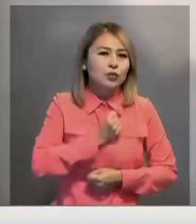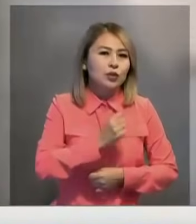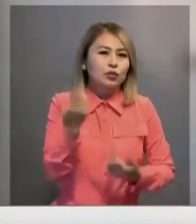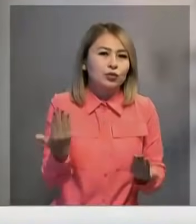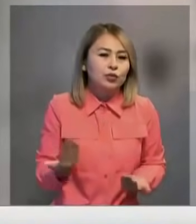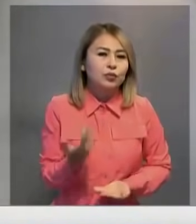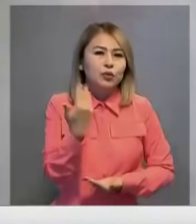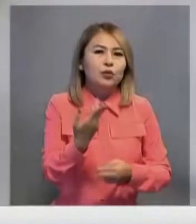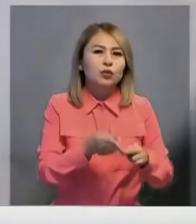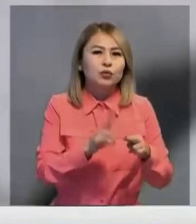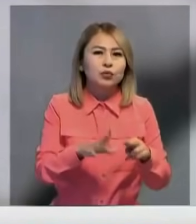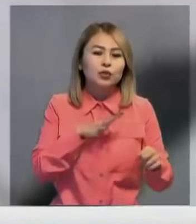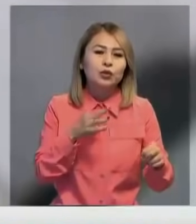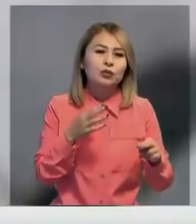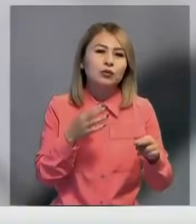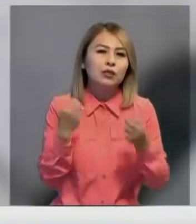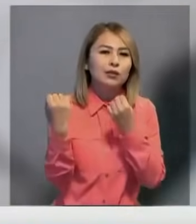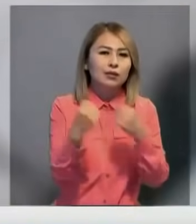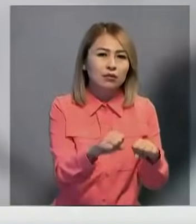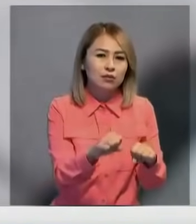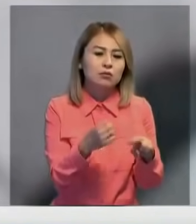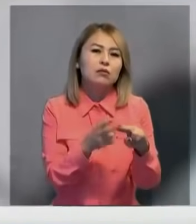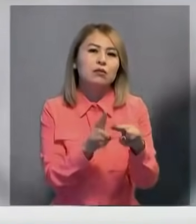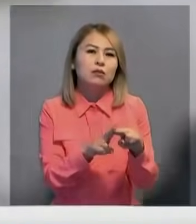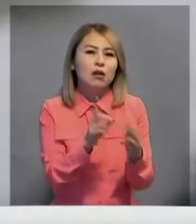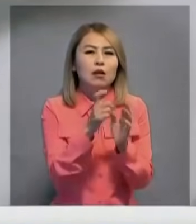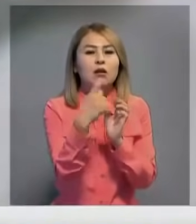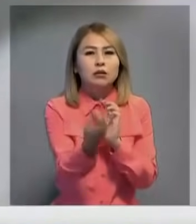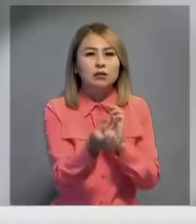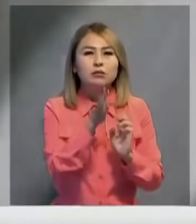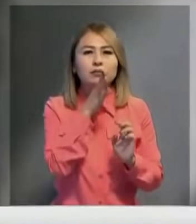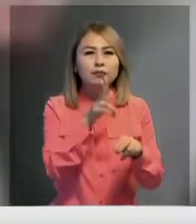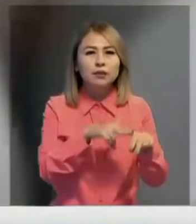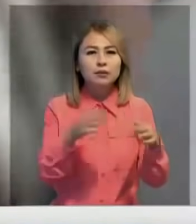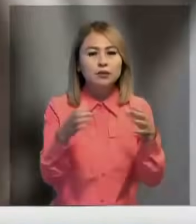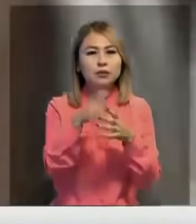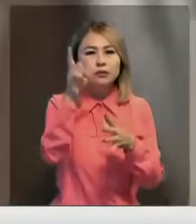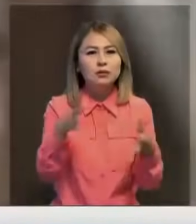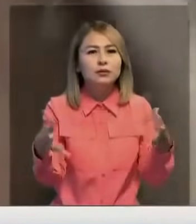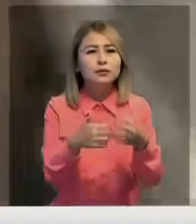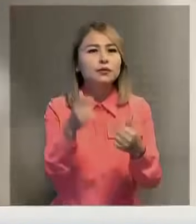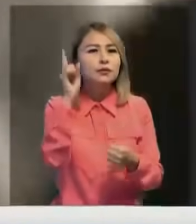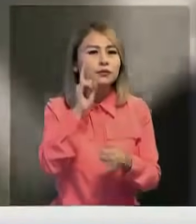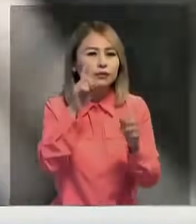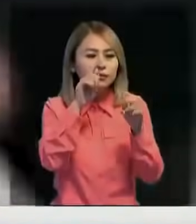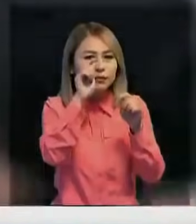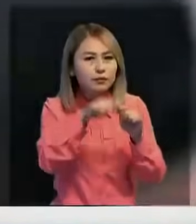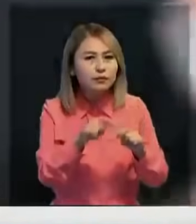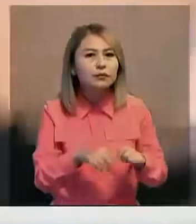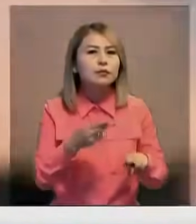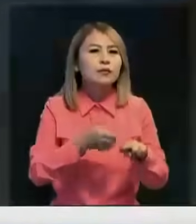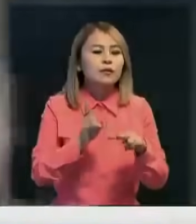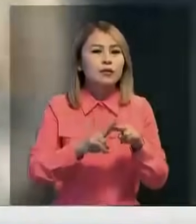Ашуға мінген тұрғынның бірі оның бүйірінен екі рет соғып құлатып тастаған. Полиция әлгі күдіктіні ұстады. Қазір ол тергеліп жатыр.